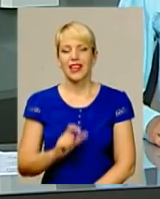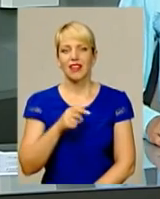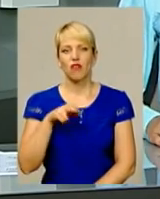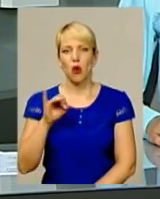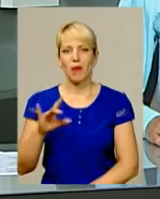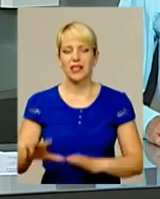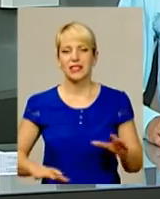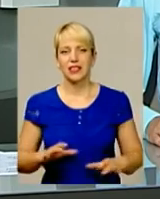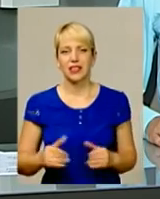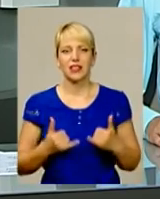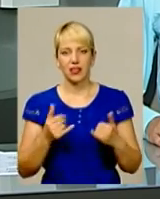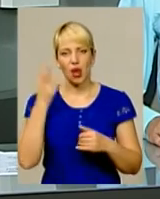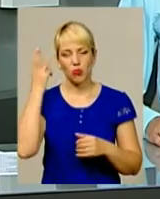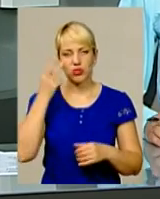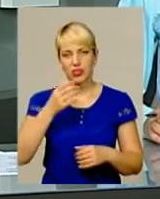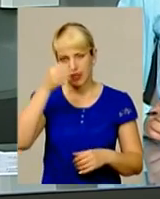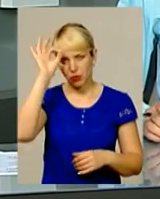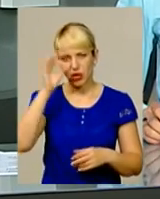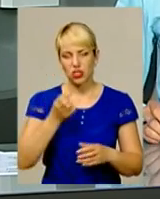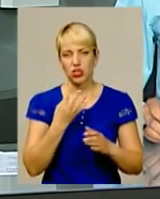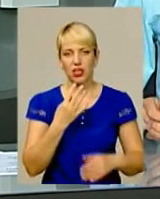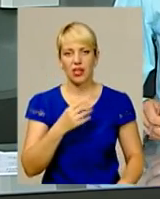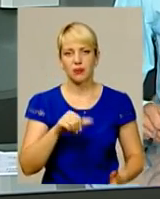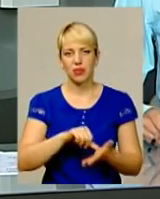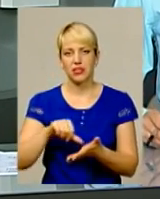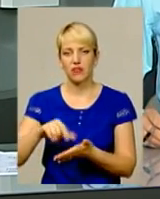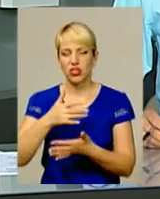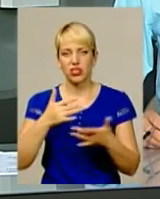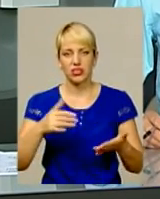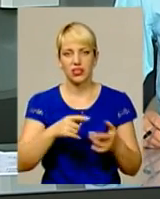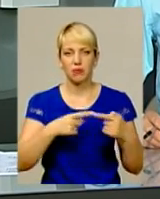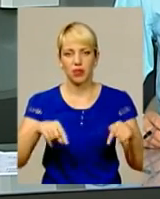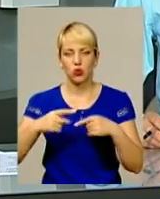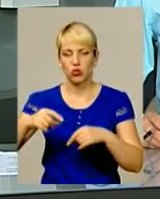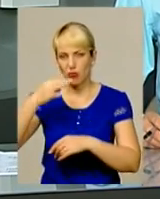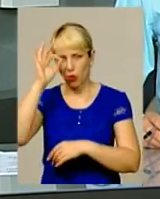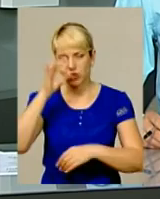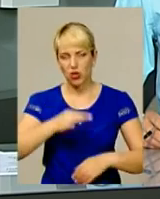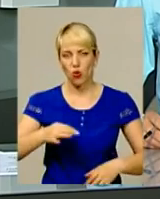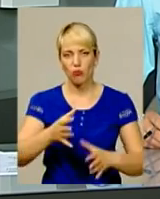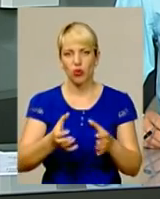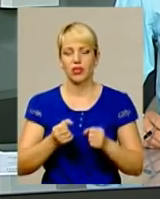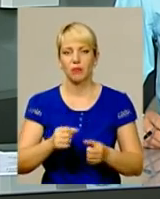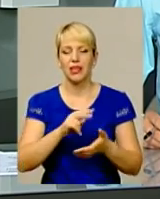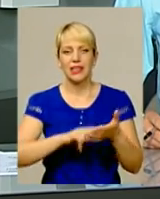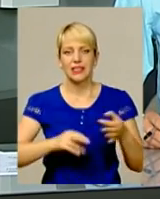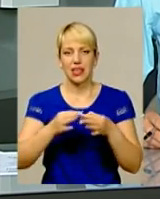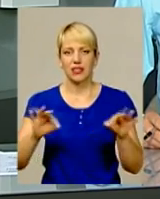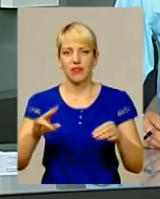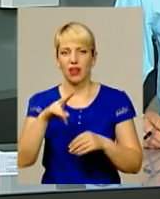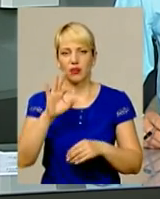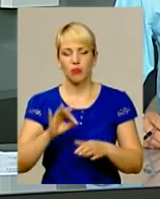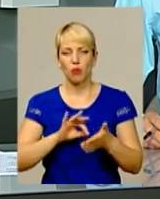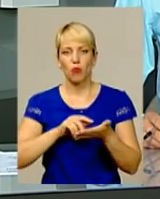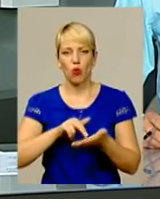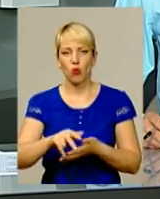Європейський тренінг для подільських правоохоронців. 14 представників різних підрозділів поліції області отримали сертифікати про